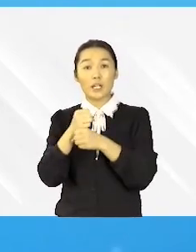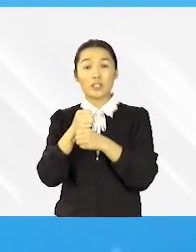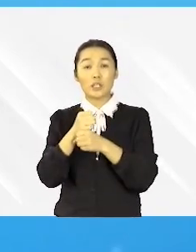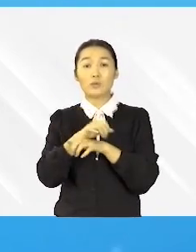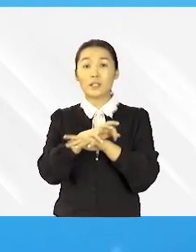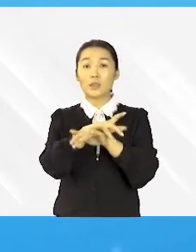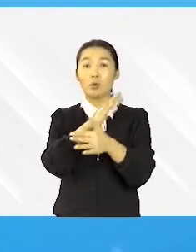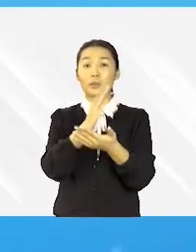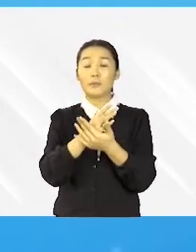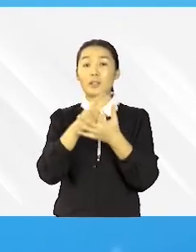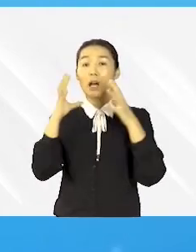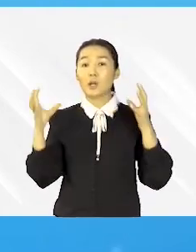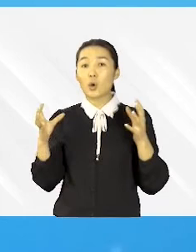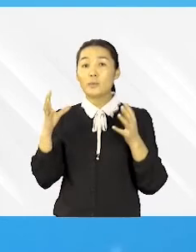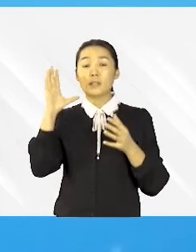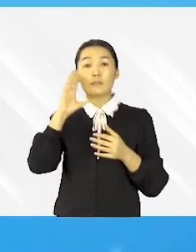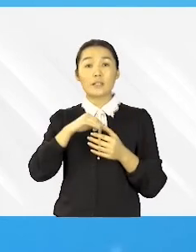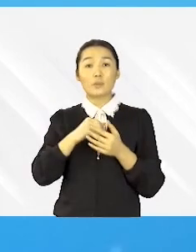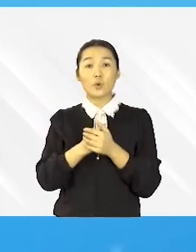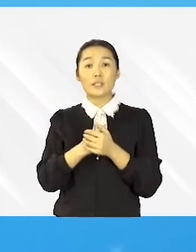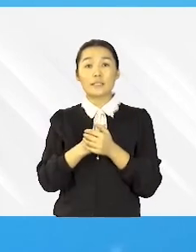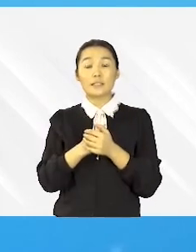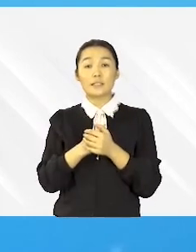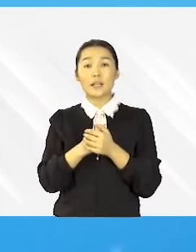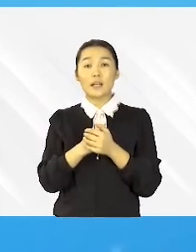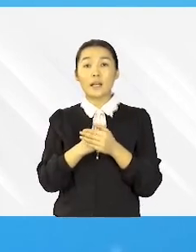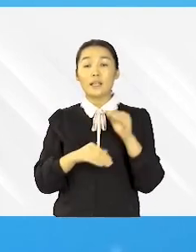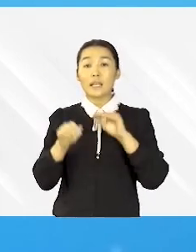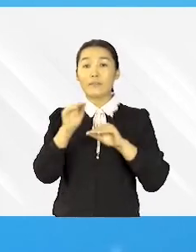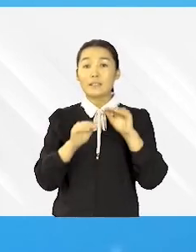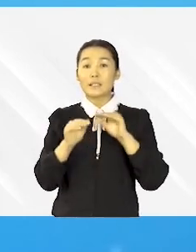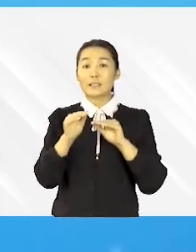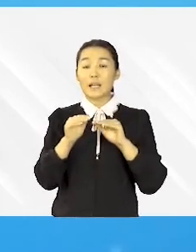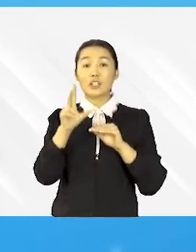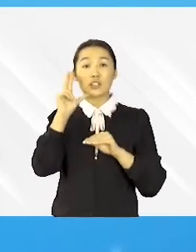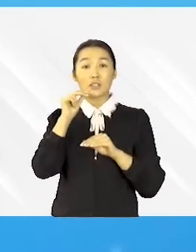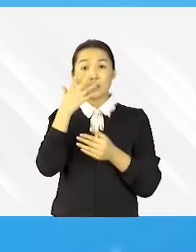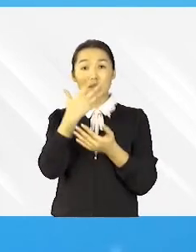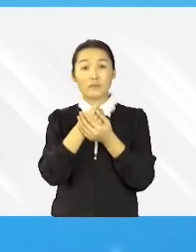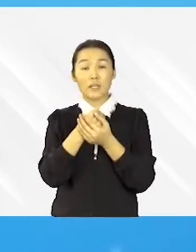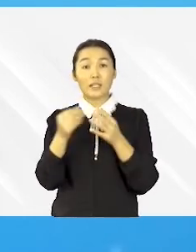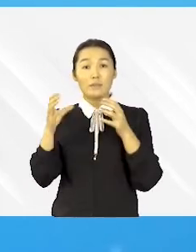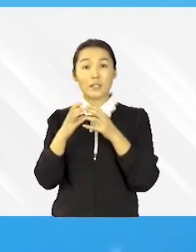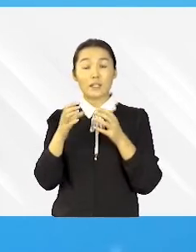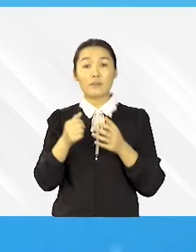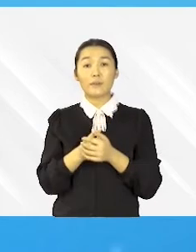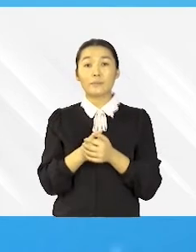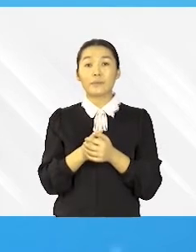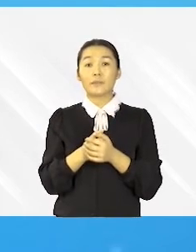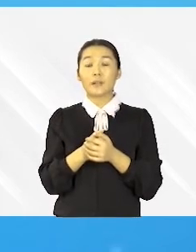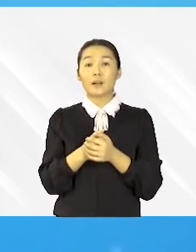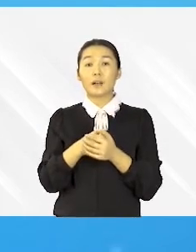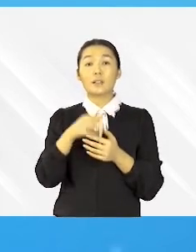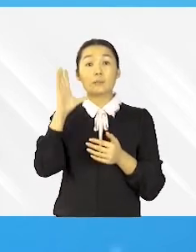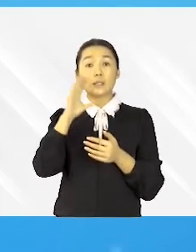имеют огромные возможности для воссоздания численности своих видов, большую плодовитость и значительные способности